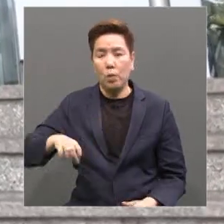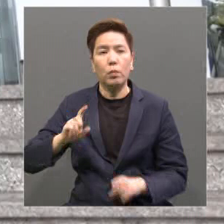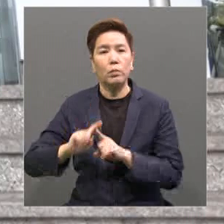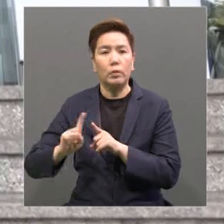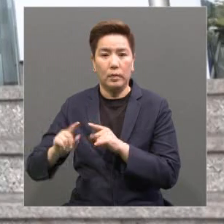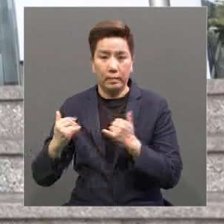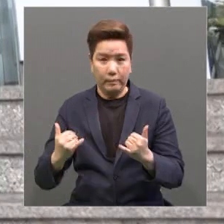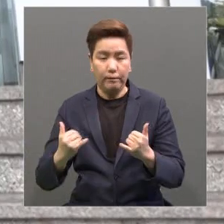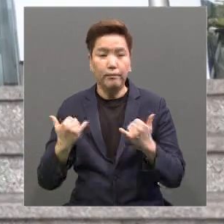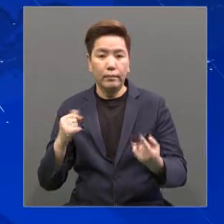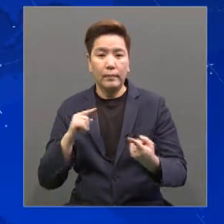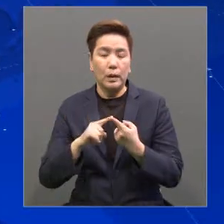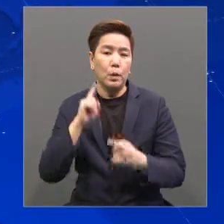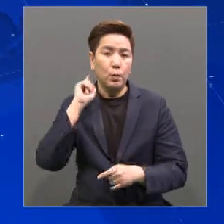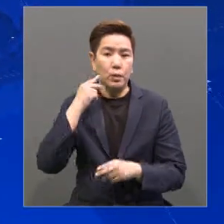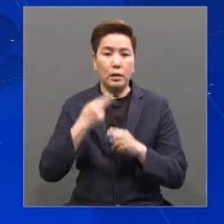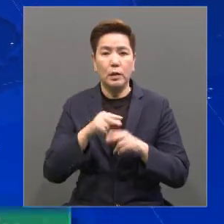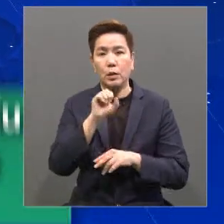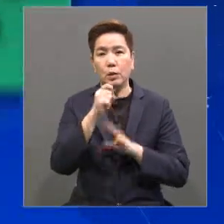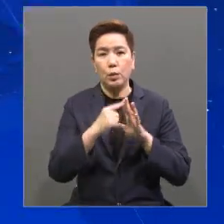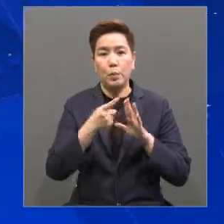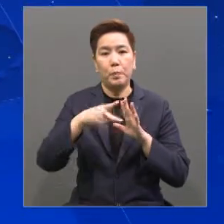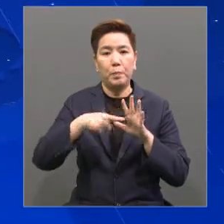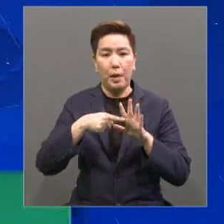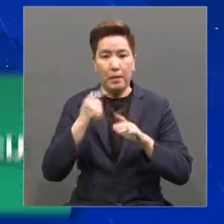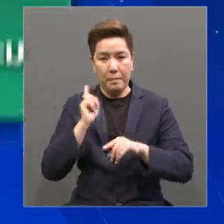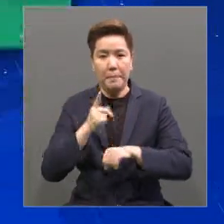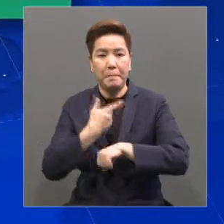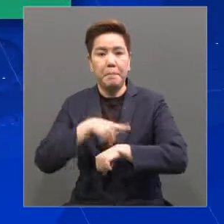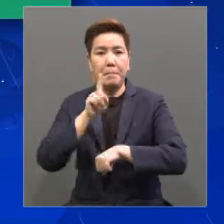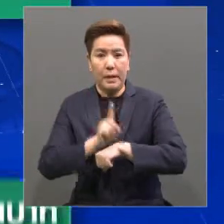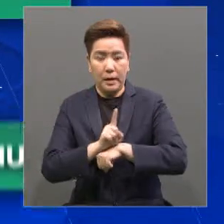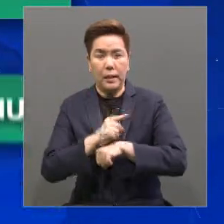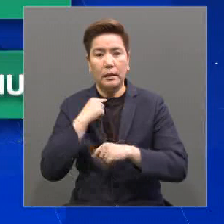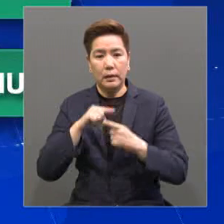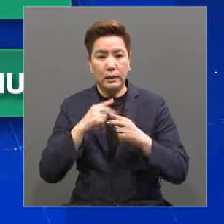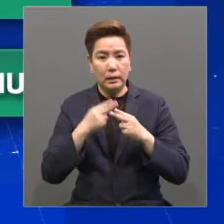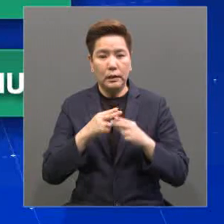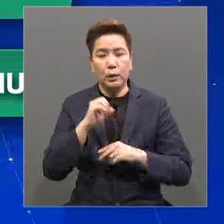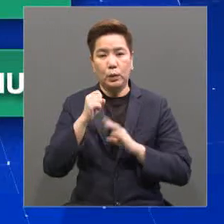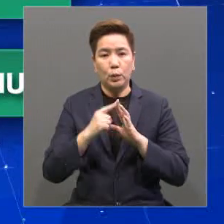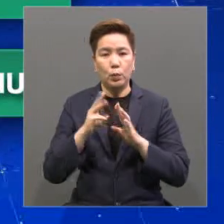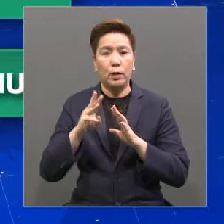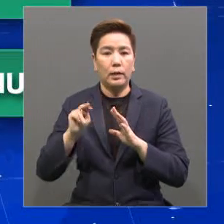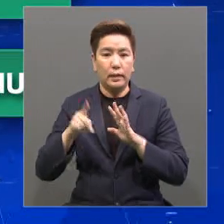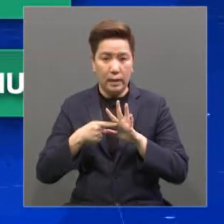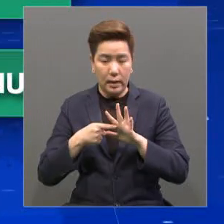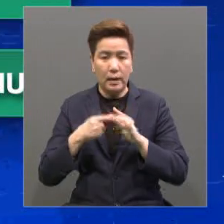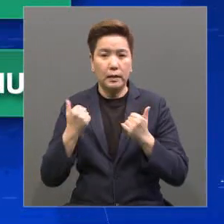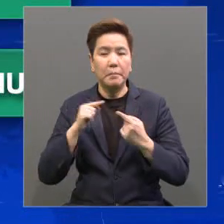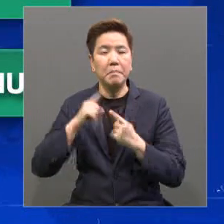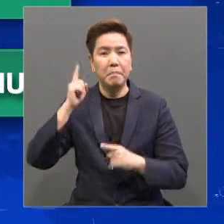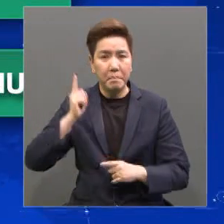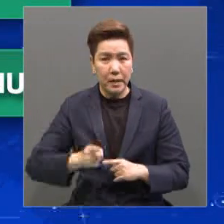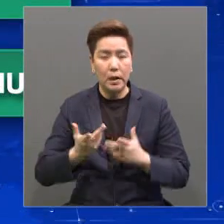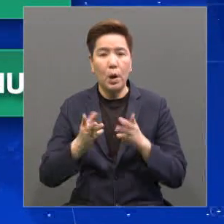อัยการค่ะโดยมีนางสาวสุภาปิจิตติเป็นประธานกรรมการนะคะมีนางสุวนาสุวรรณจูฑะ